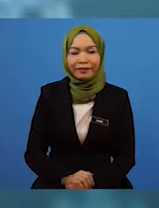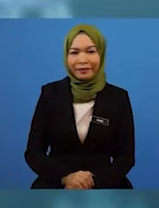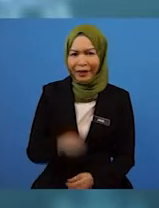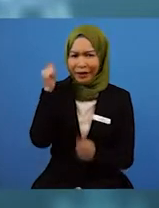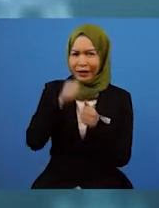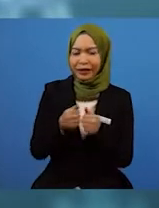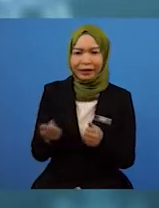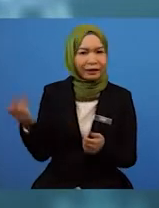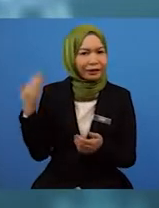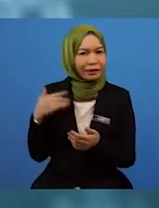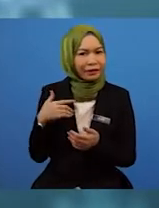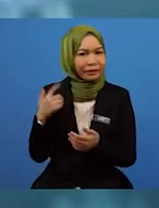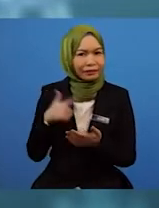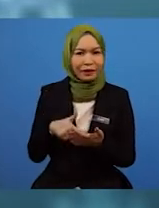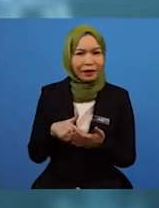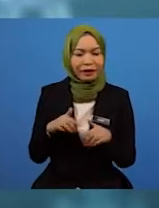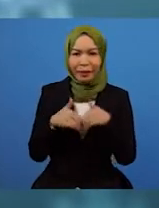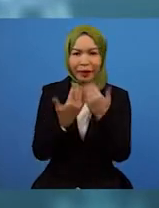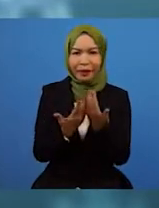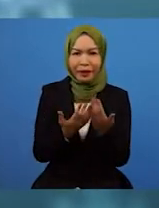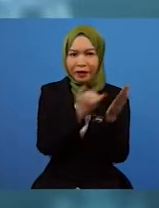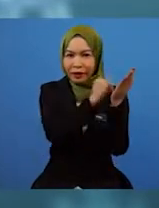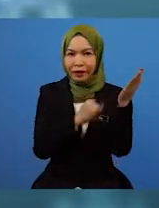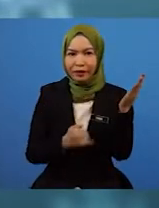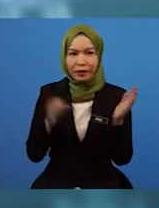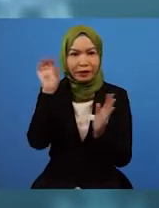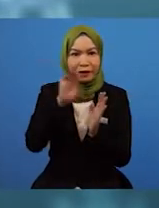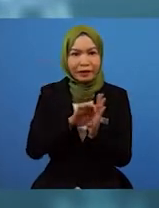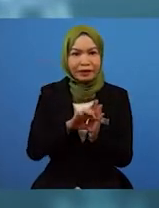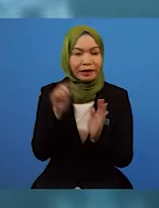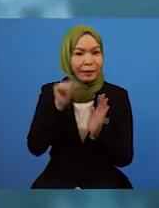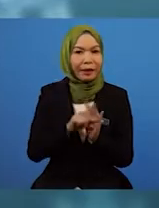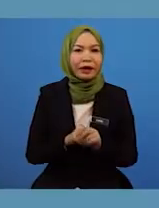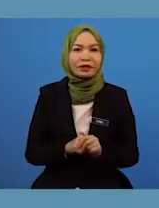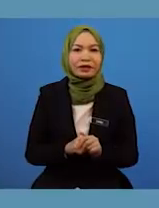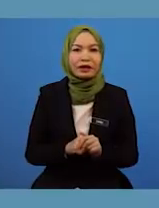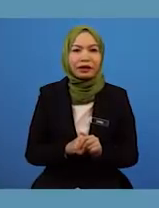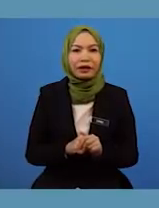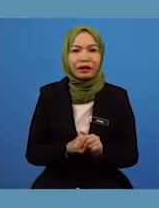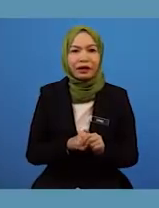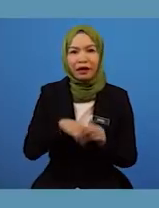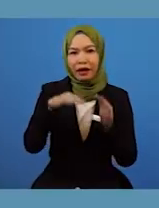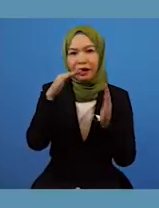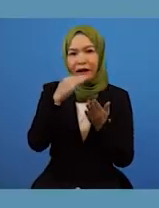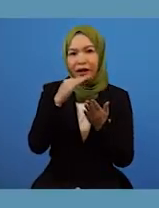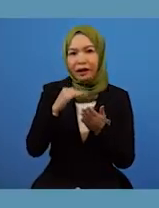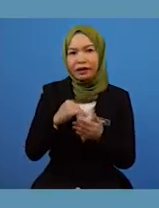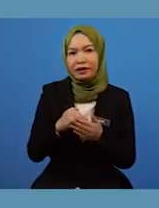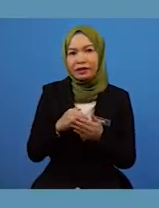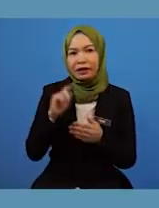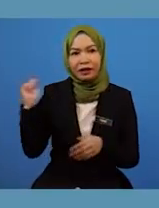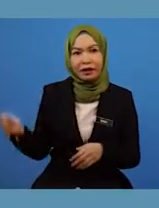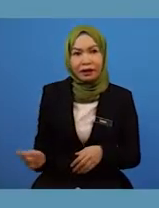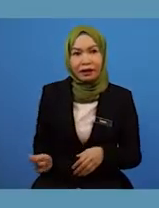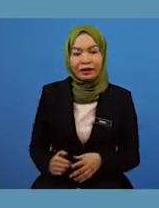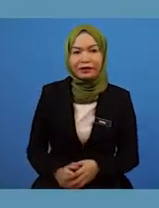Murid-murid ingat lagi macam mana nak lukis gambarajah aras tenaga? Ha,